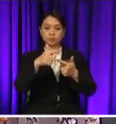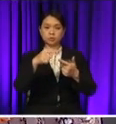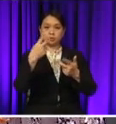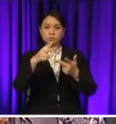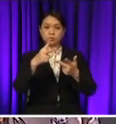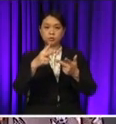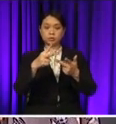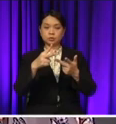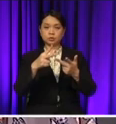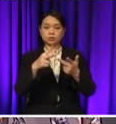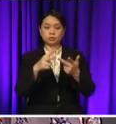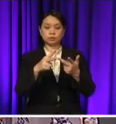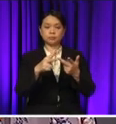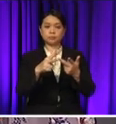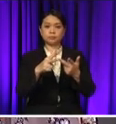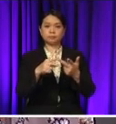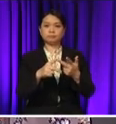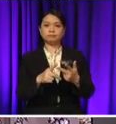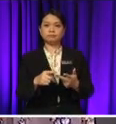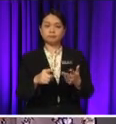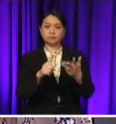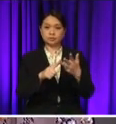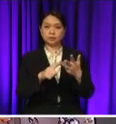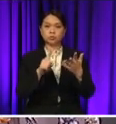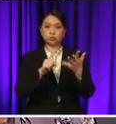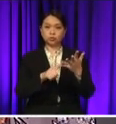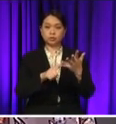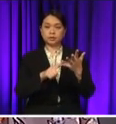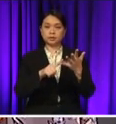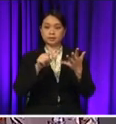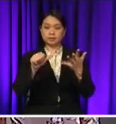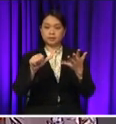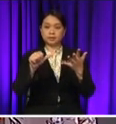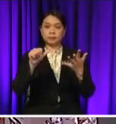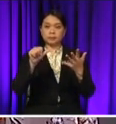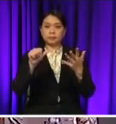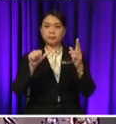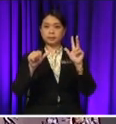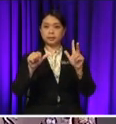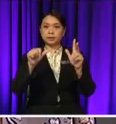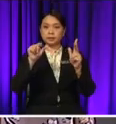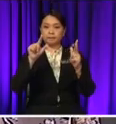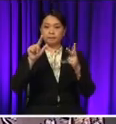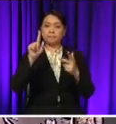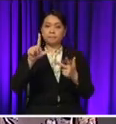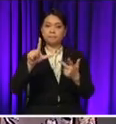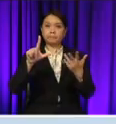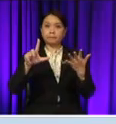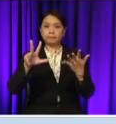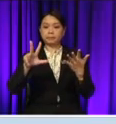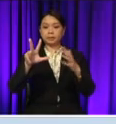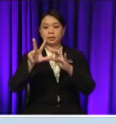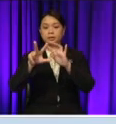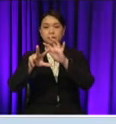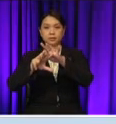1 2 3 4 5 6 9 9 waktulah kita ada di situ 10.000